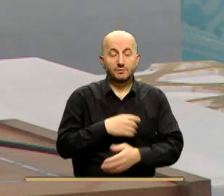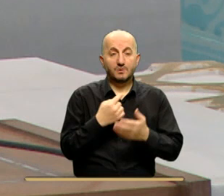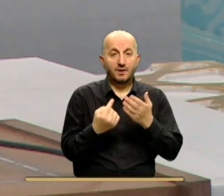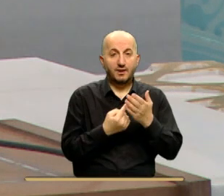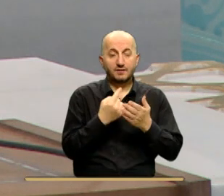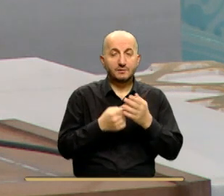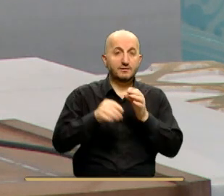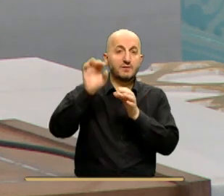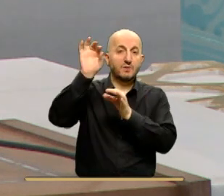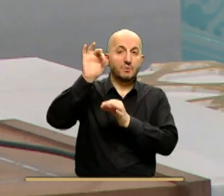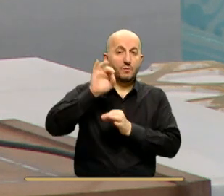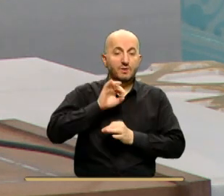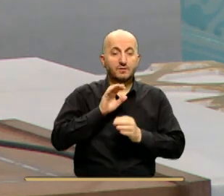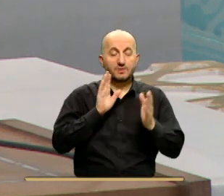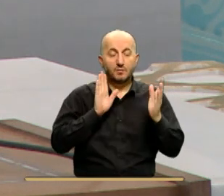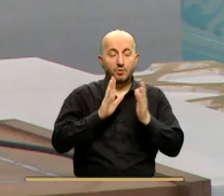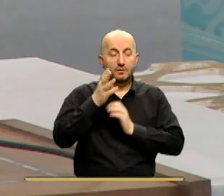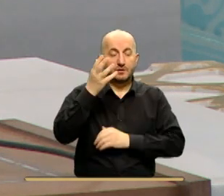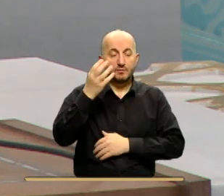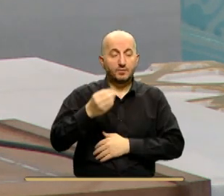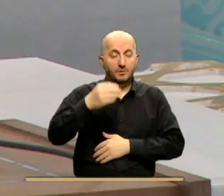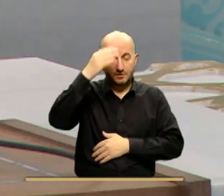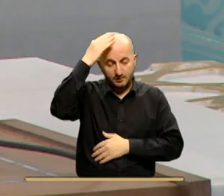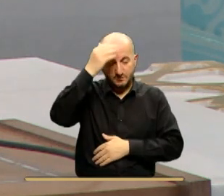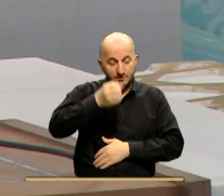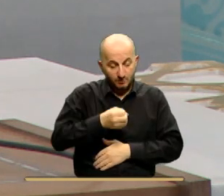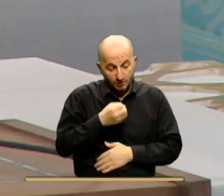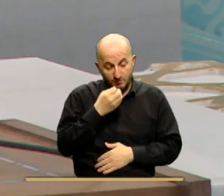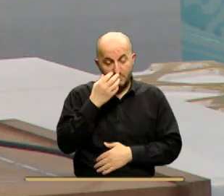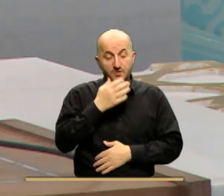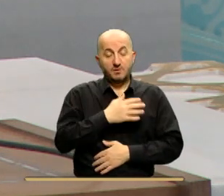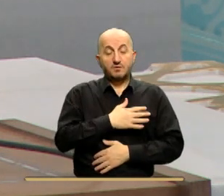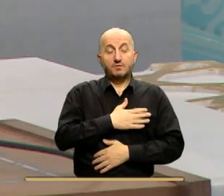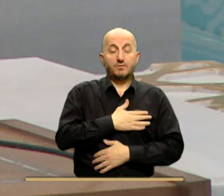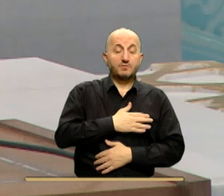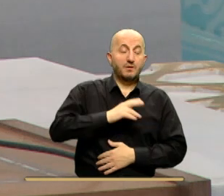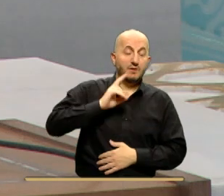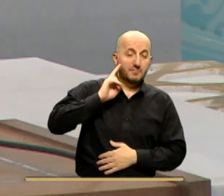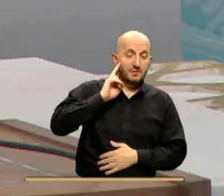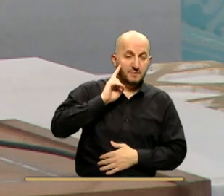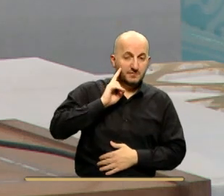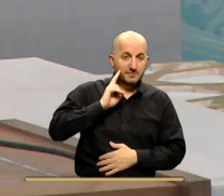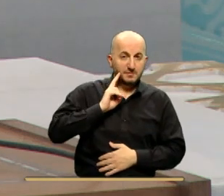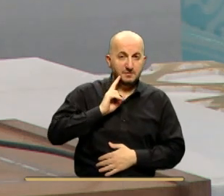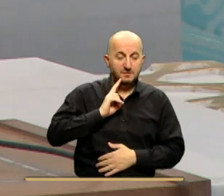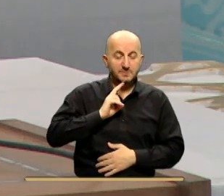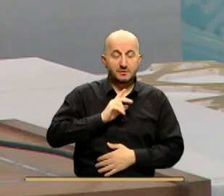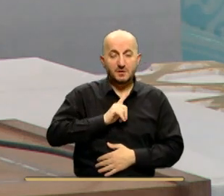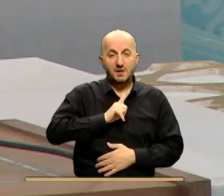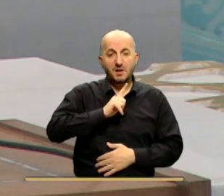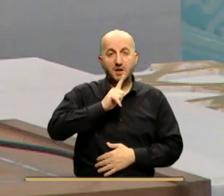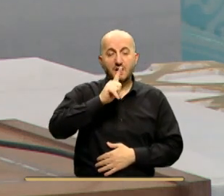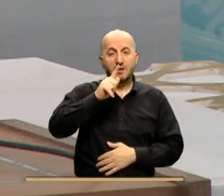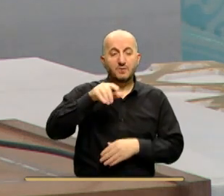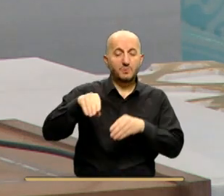Kur'an'ın vahyine muhatap olan Hazreti Muhammed aleyhissalatü vesselam Efendimiz, ey